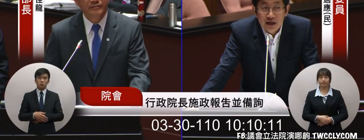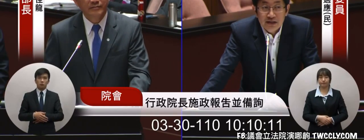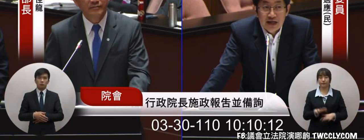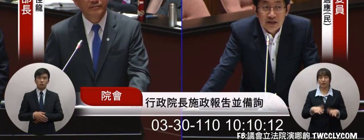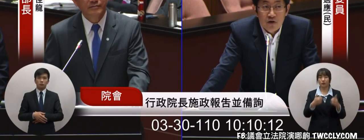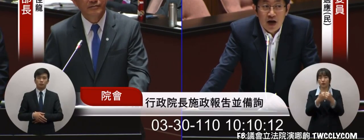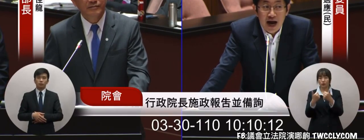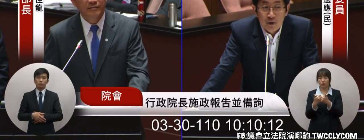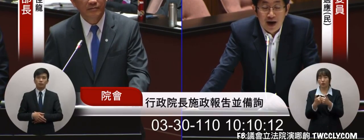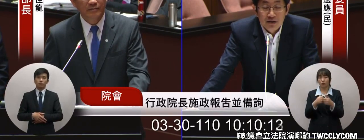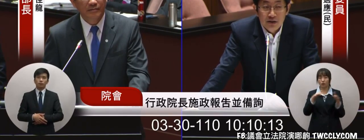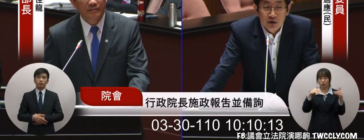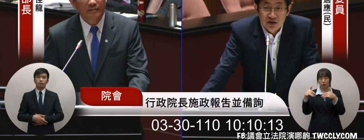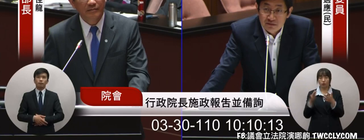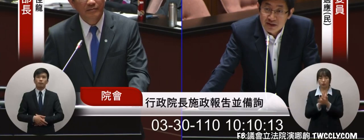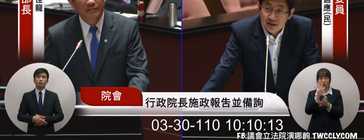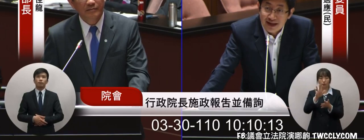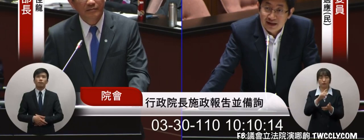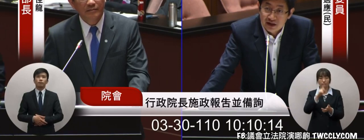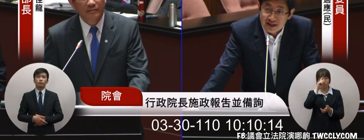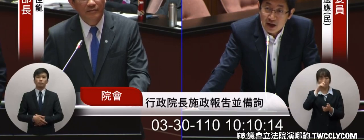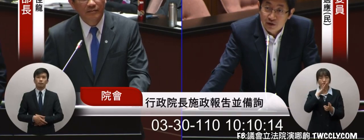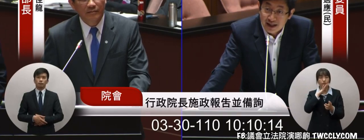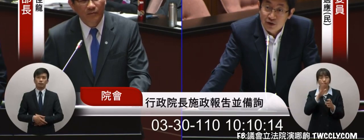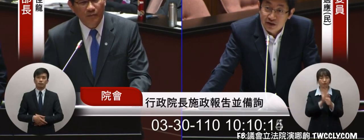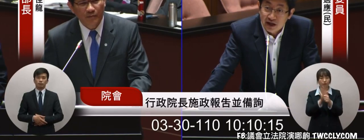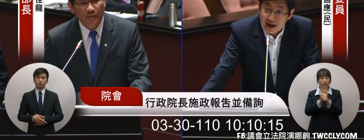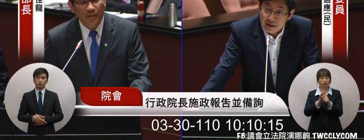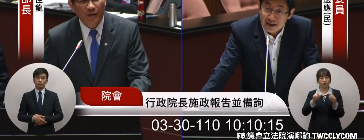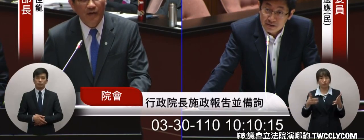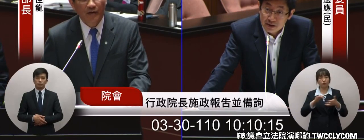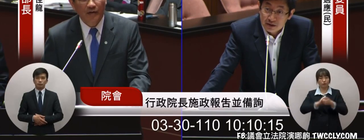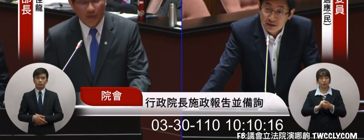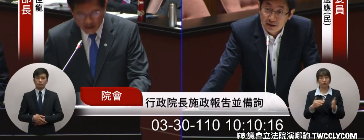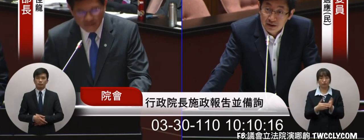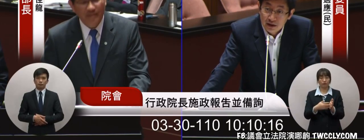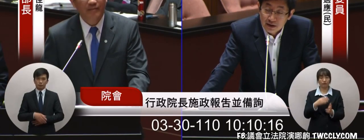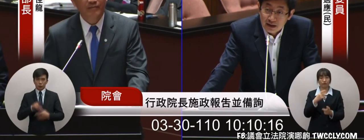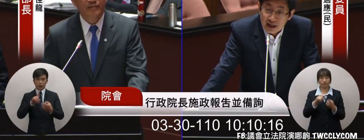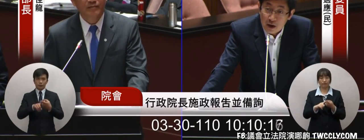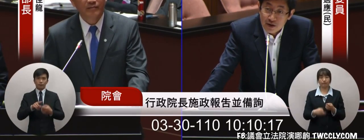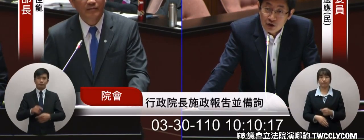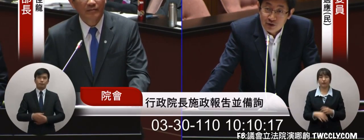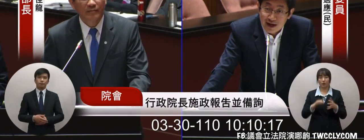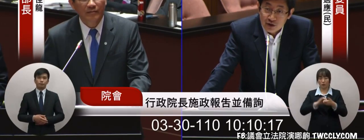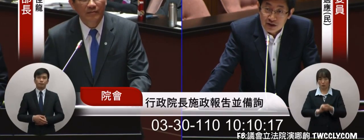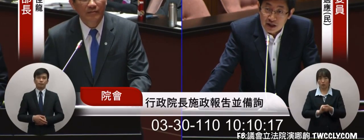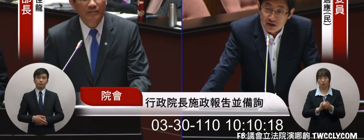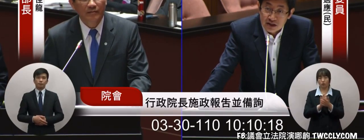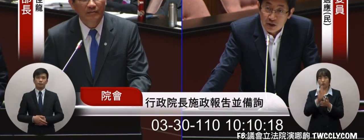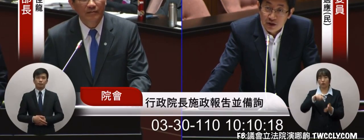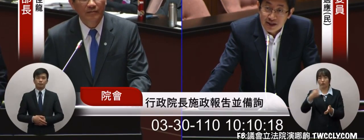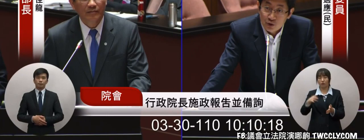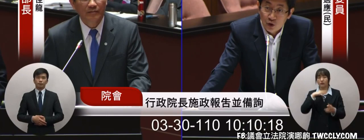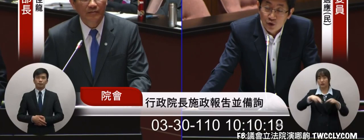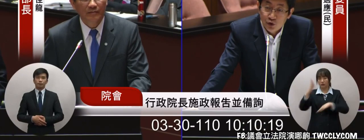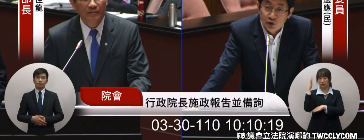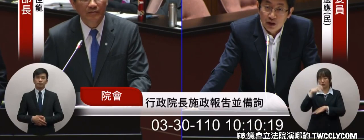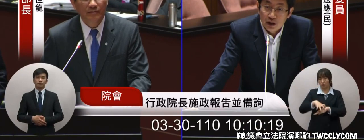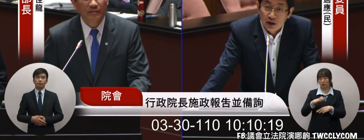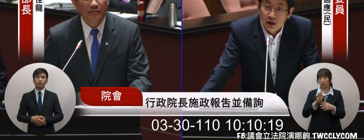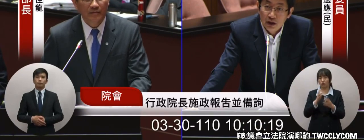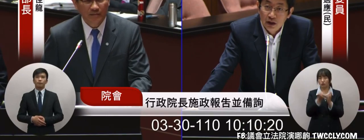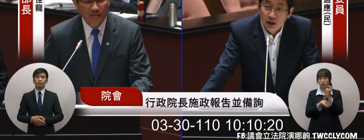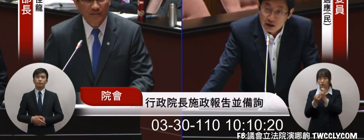這一次的會議再召開完之後基本上大體的架構應該就是定案了是不是那定案完之後最後就是等到行政院再做